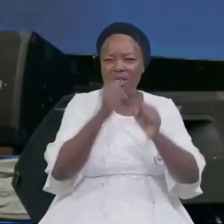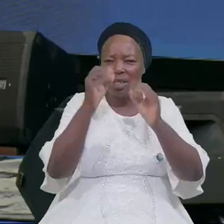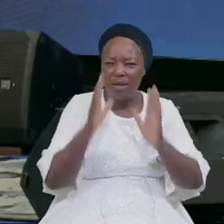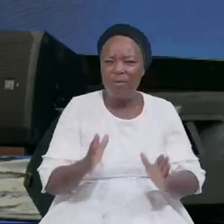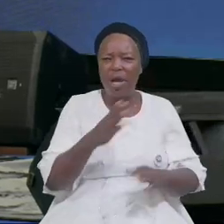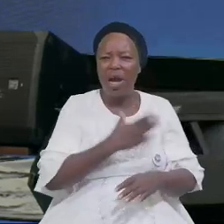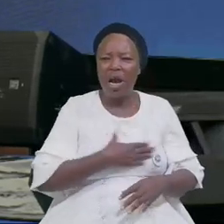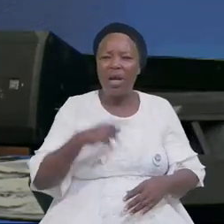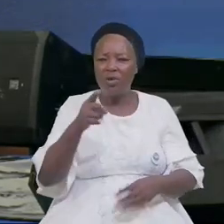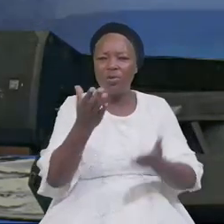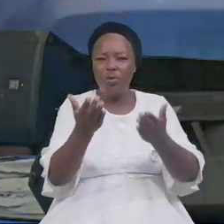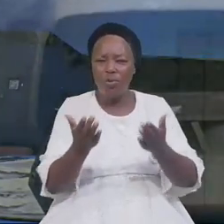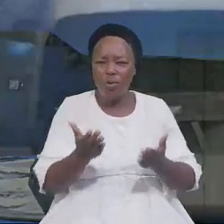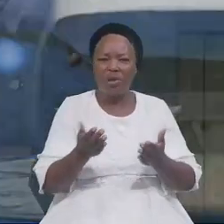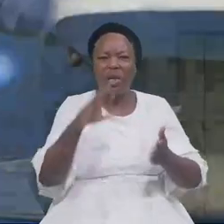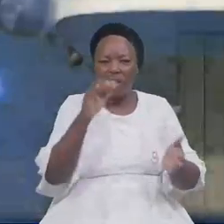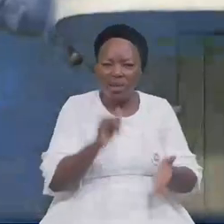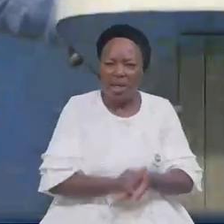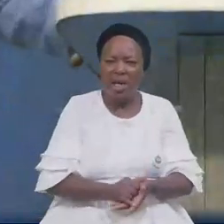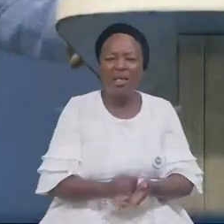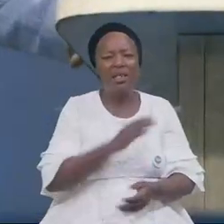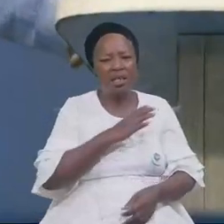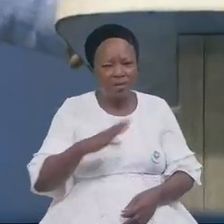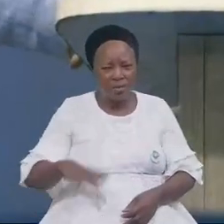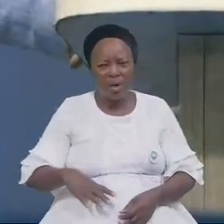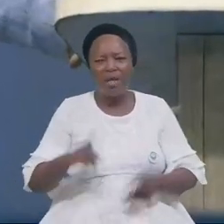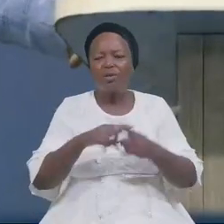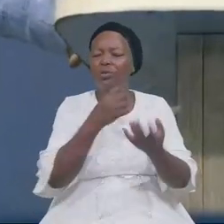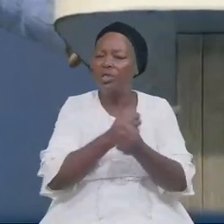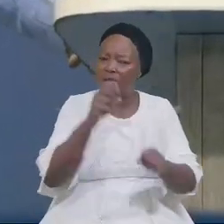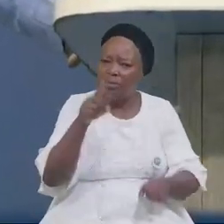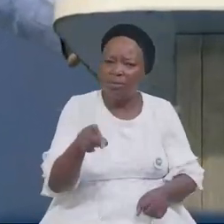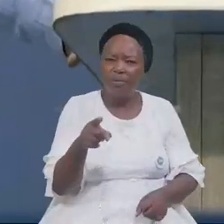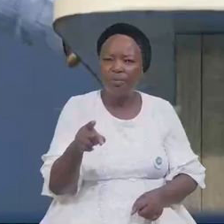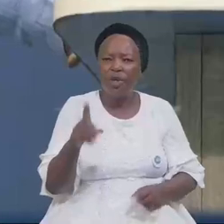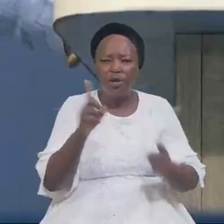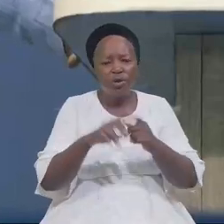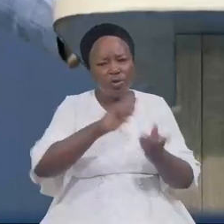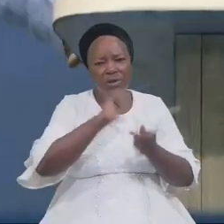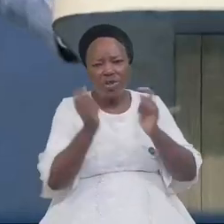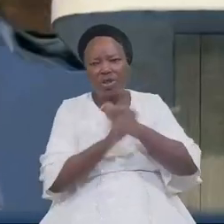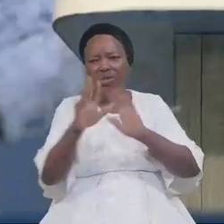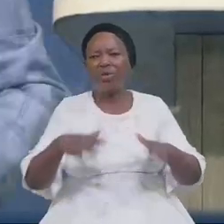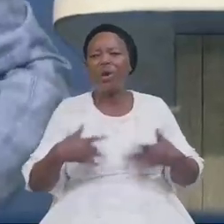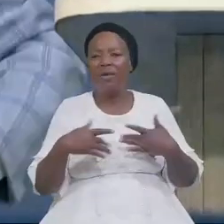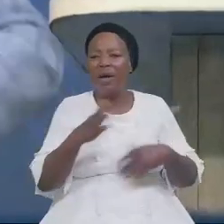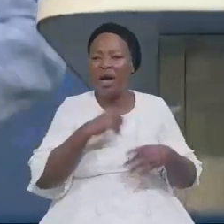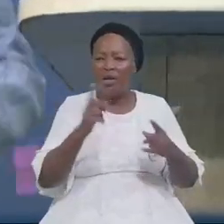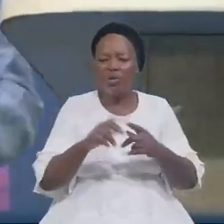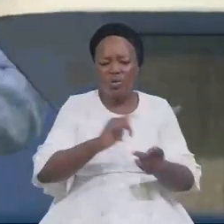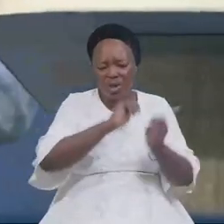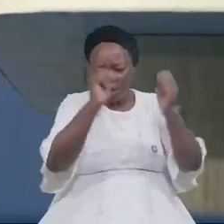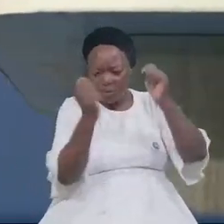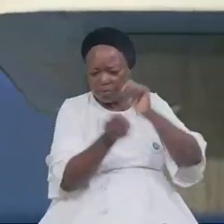et vous voulez ce Christ-là de vous. Vous voulez qu'il vous sauve, qu'il transforme votre vie et qu'il